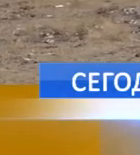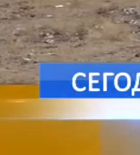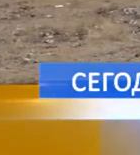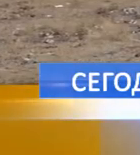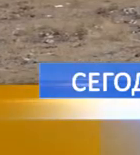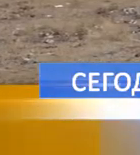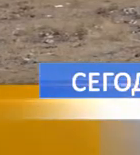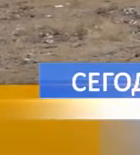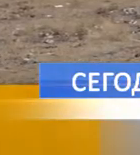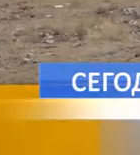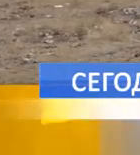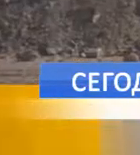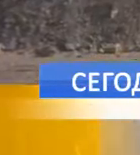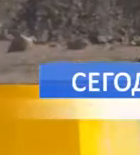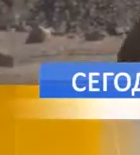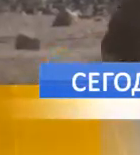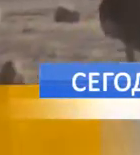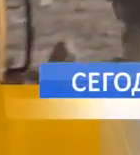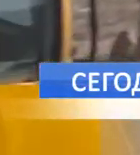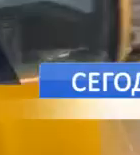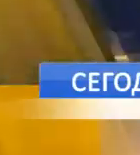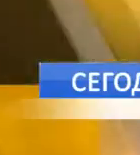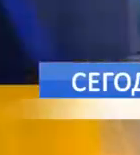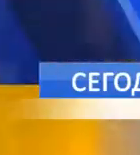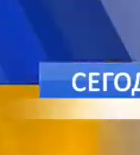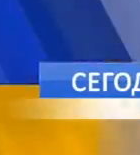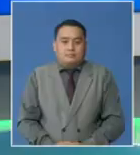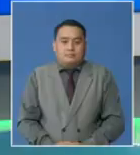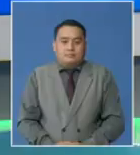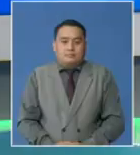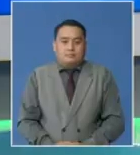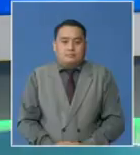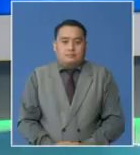ждали чистой питьевой воды. И вот, наконец.